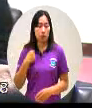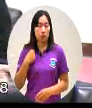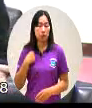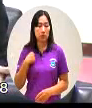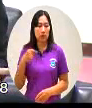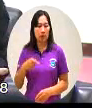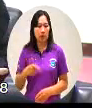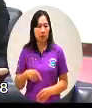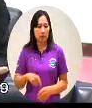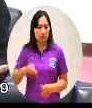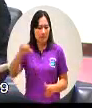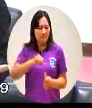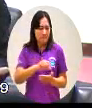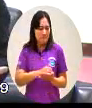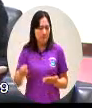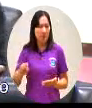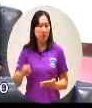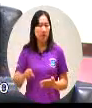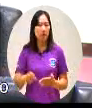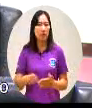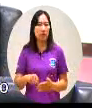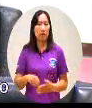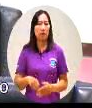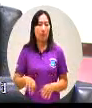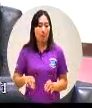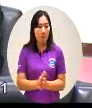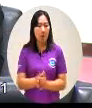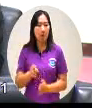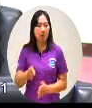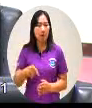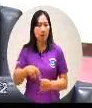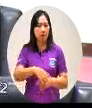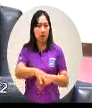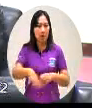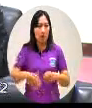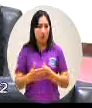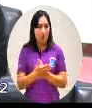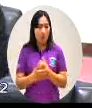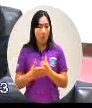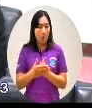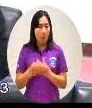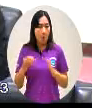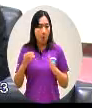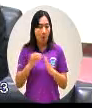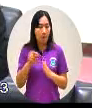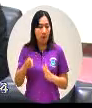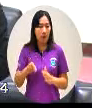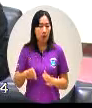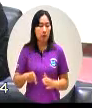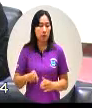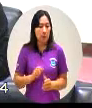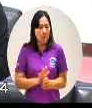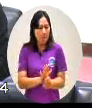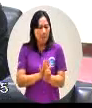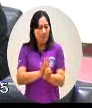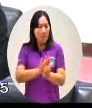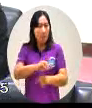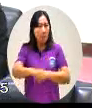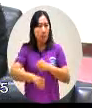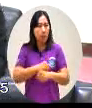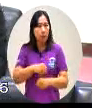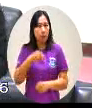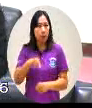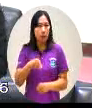是咱的环保局应该积极吼去推动的。我唔知影这个文措施的这个训练吼，还是讲这种